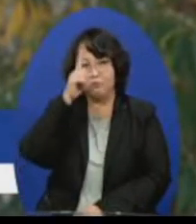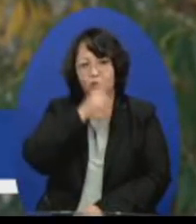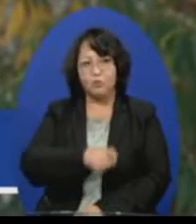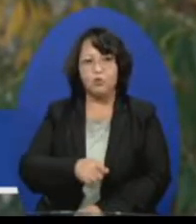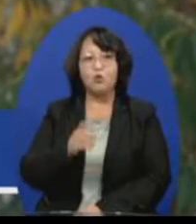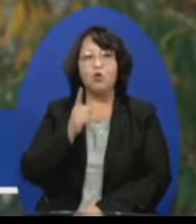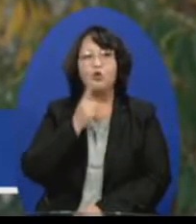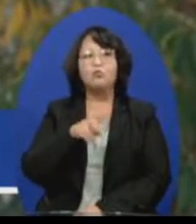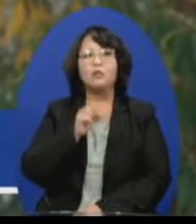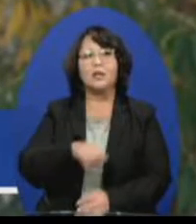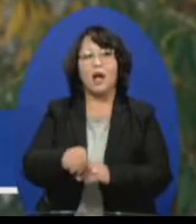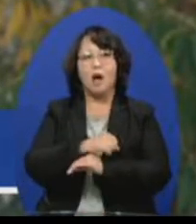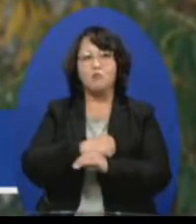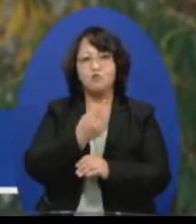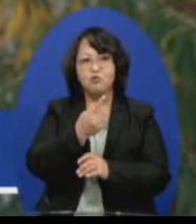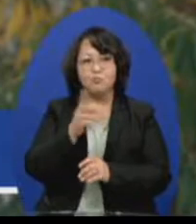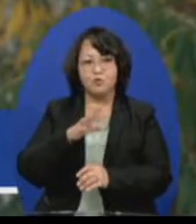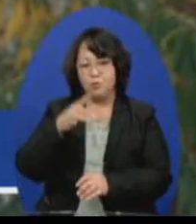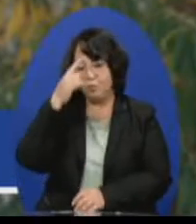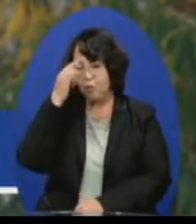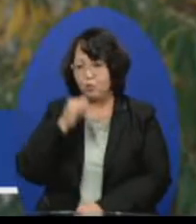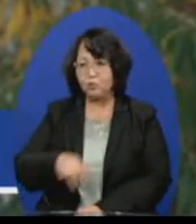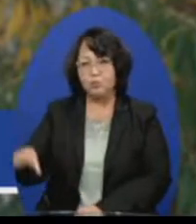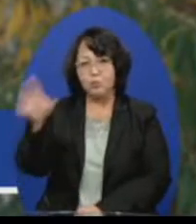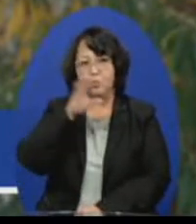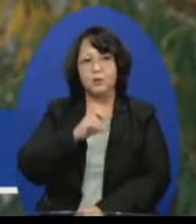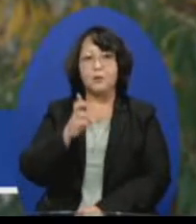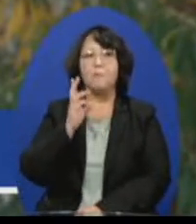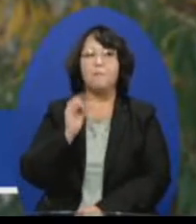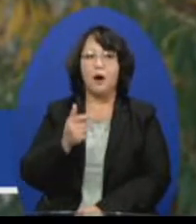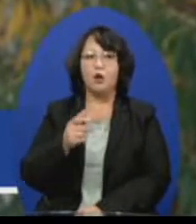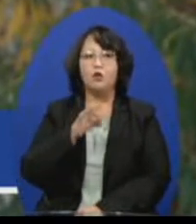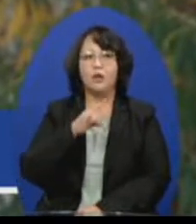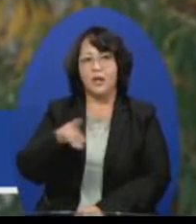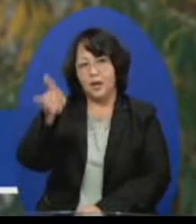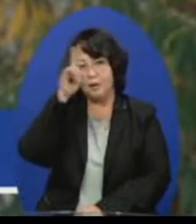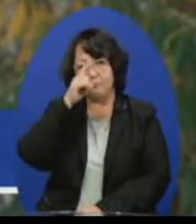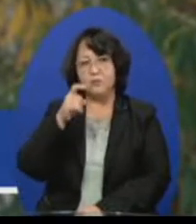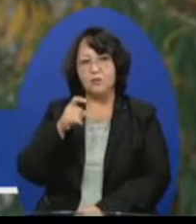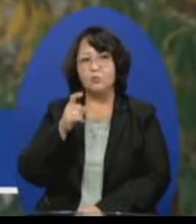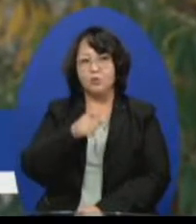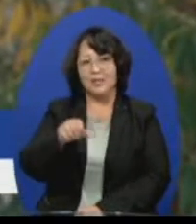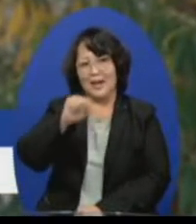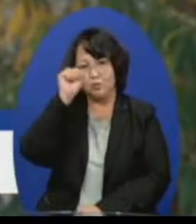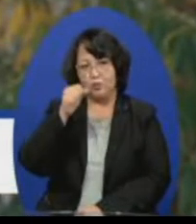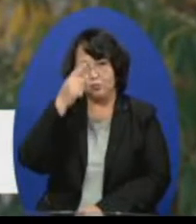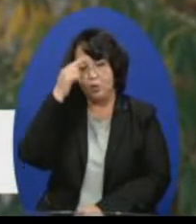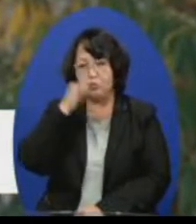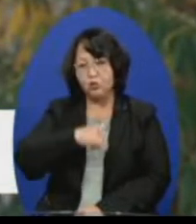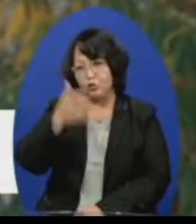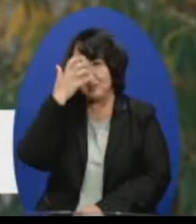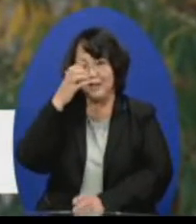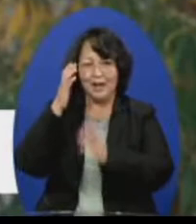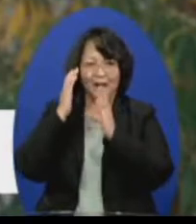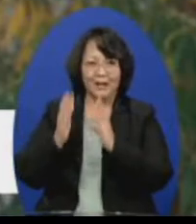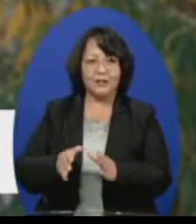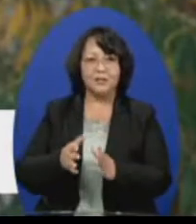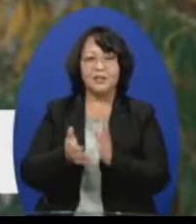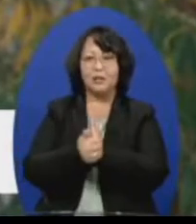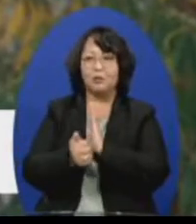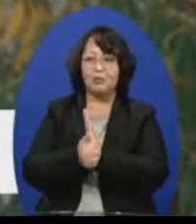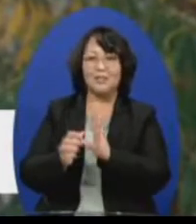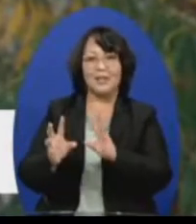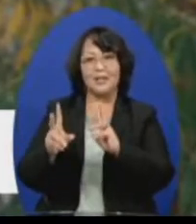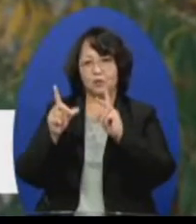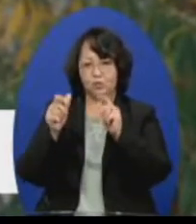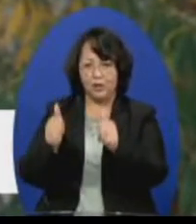эмч нар биш, Монгол улсын хэмжээнд байгаа энэ багийн эмч нар, өрхийн эмч нарын энэ асуудлыг Монголын төрийн анхааралтай авч эдгэрийн одоо чадах мэдлэг